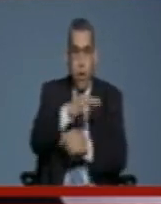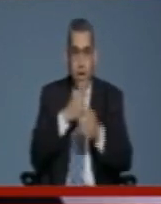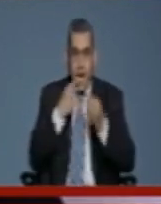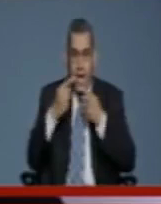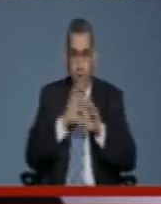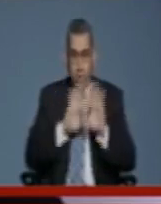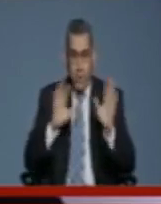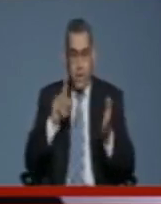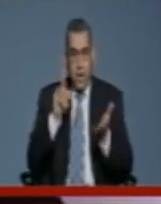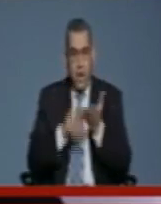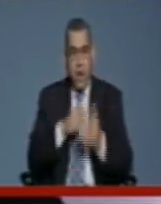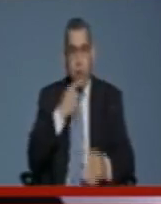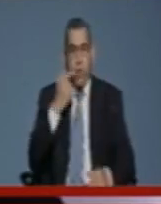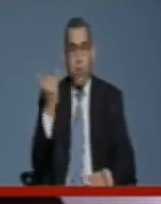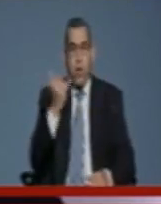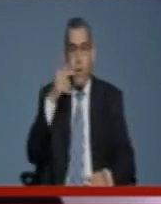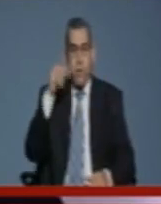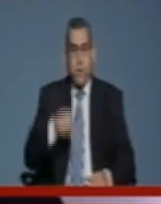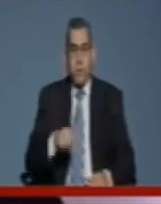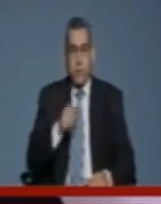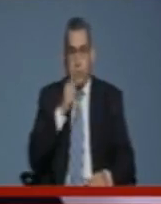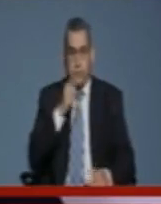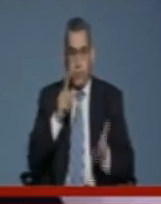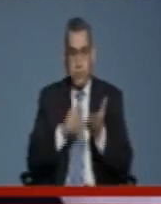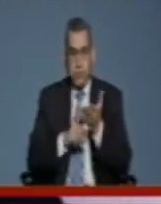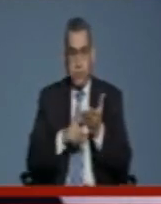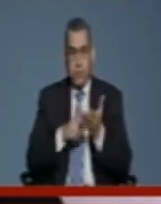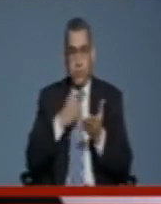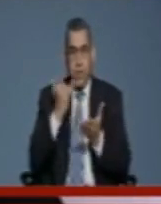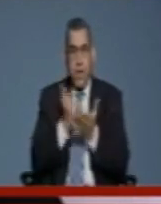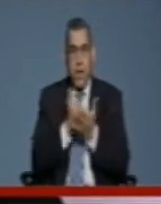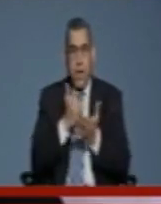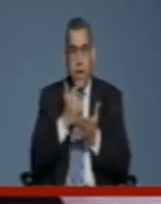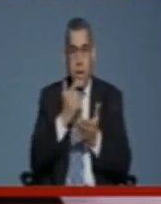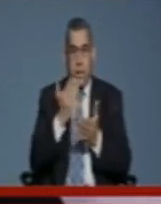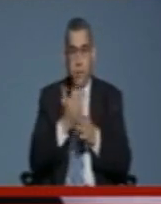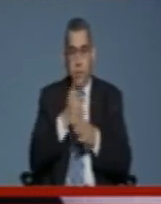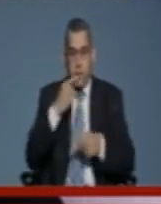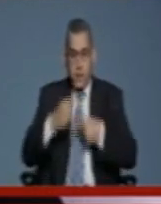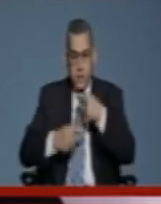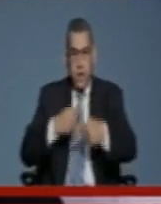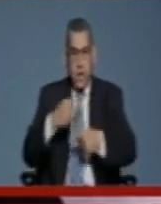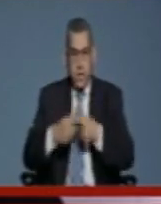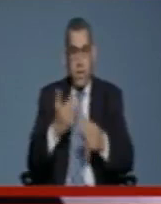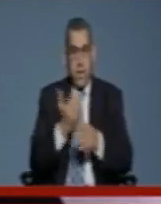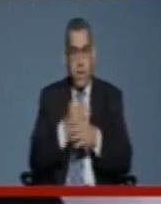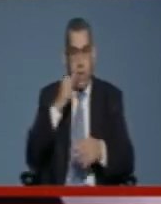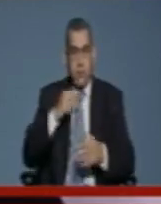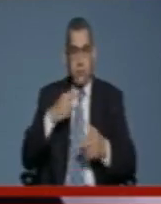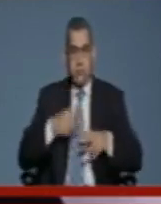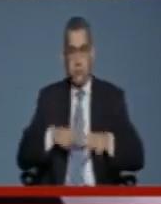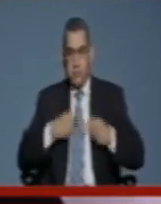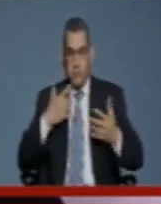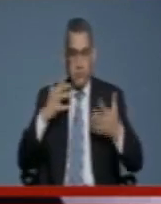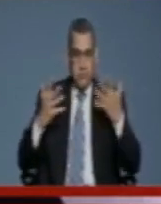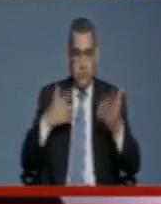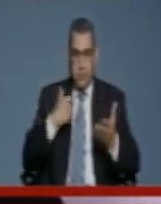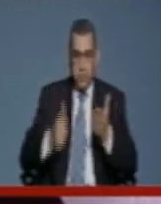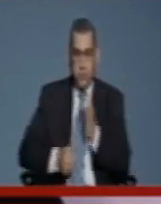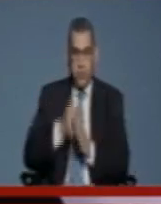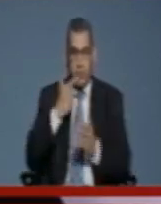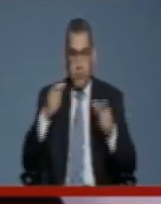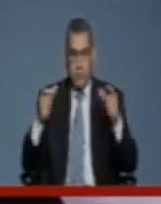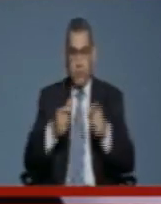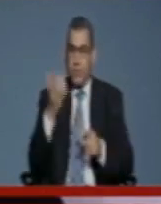يمكن مجلس الام بتاعه يبقى مسؤول على ان ده يستمر عشان الحيويه اللي هو حققها خلال الفتره اللي